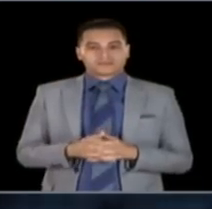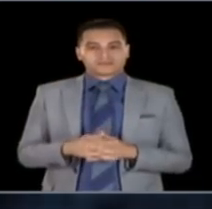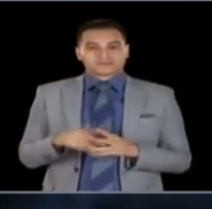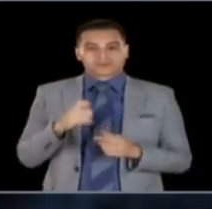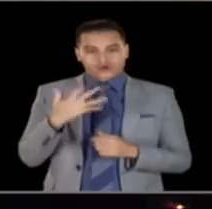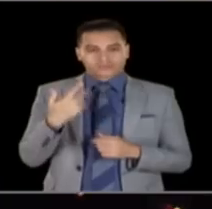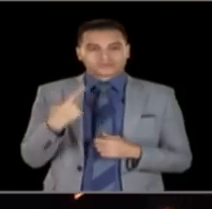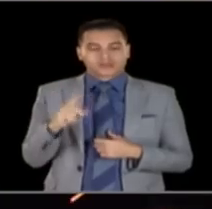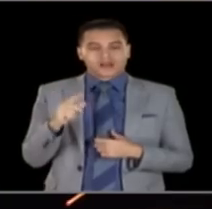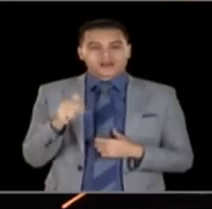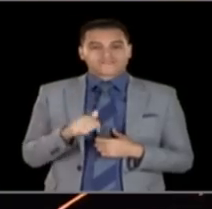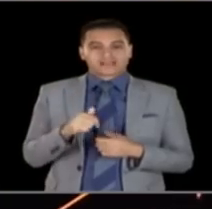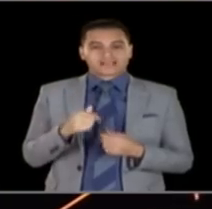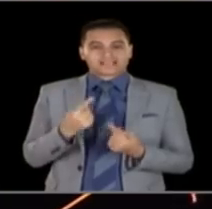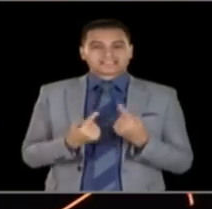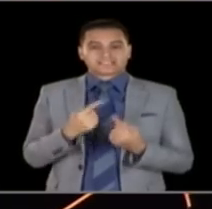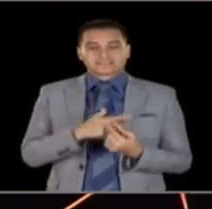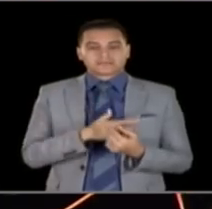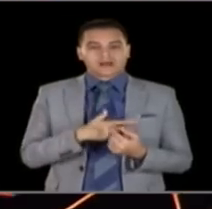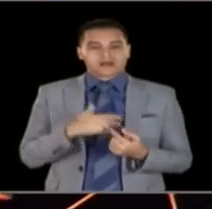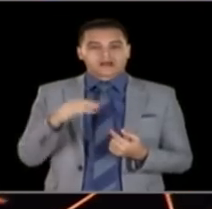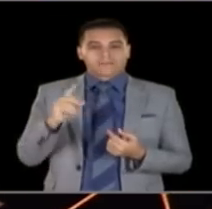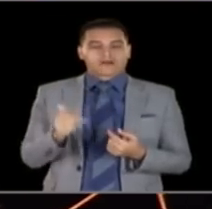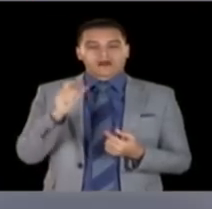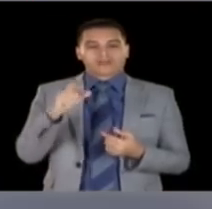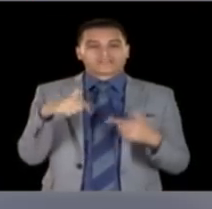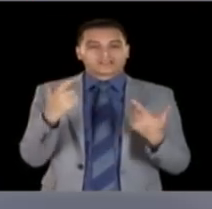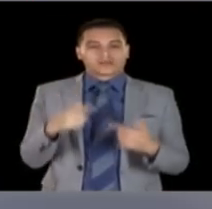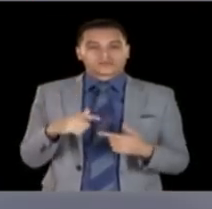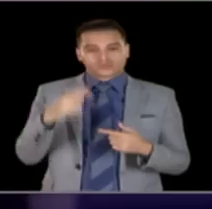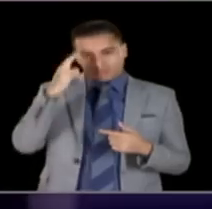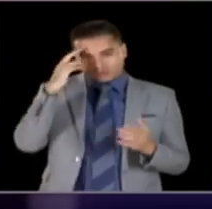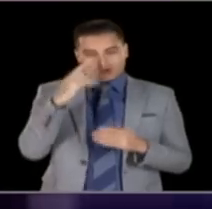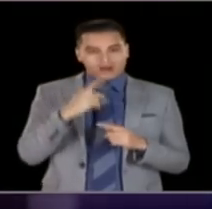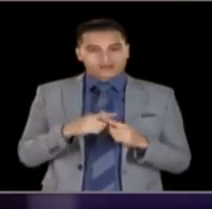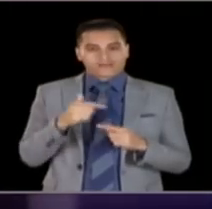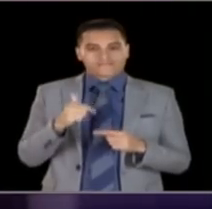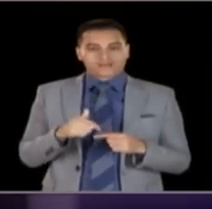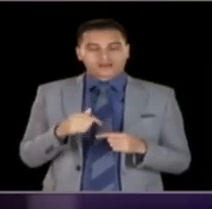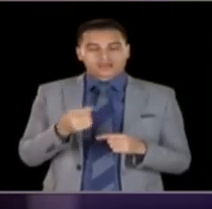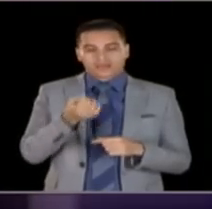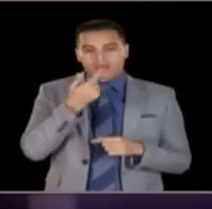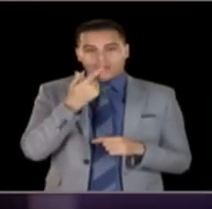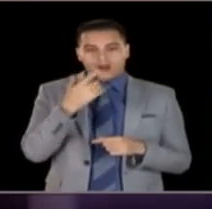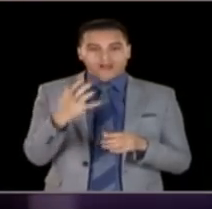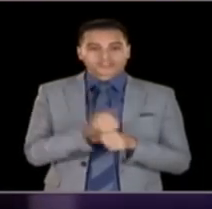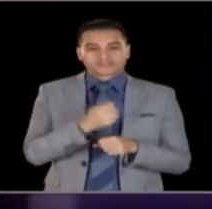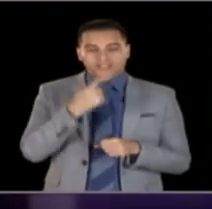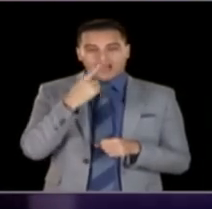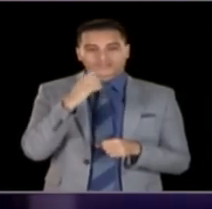105. صح. تتبع جزيرة قمران إحدى الدول العربية، فما هي؟ السعودية. غلط. مضاد حيوي تم اكتشافه